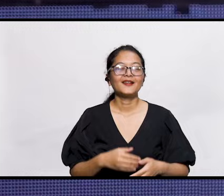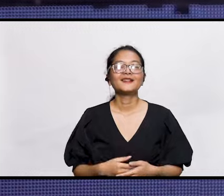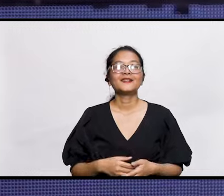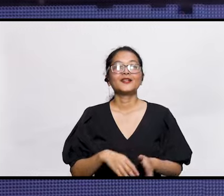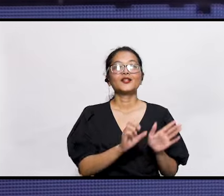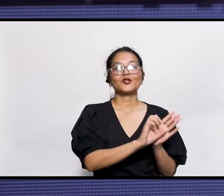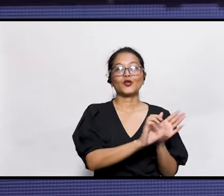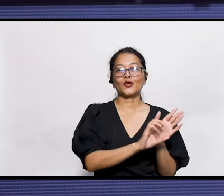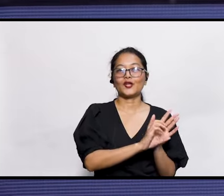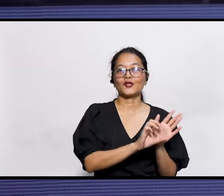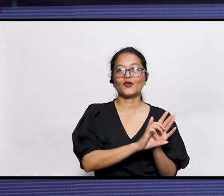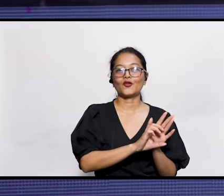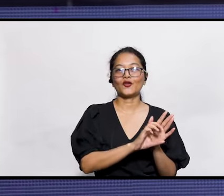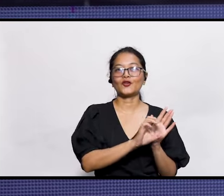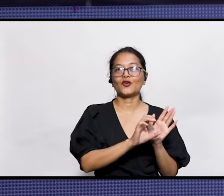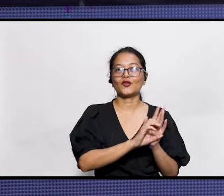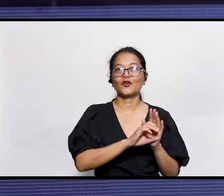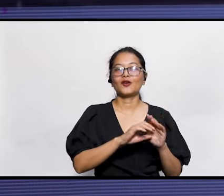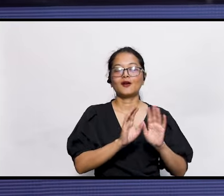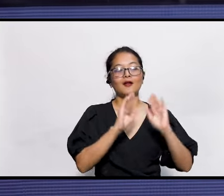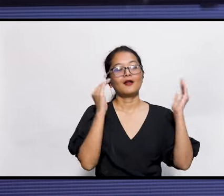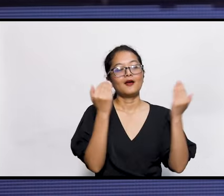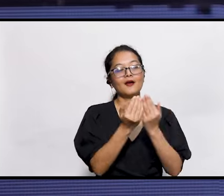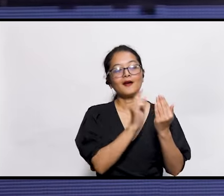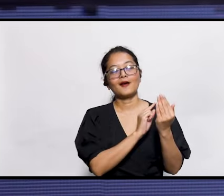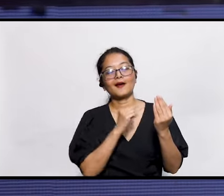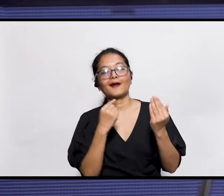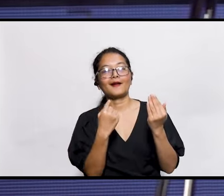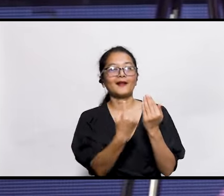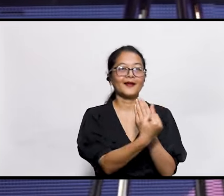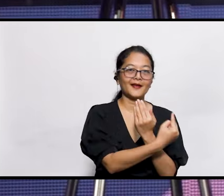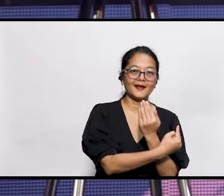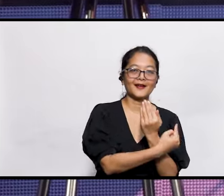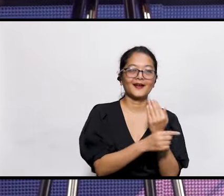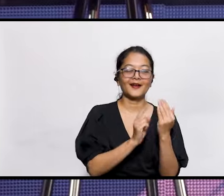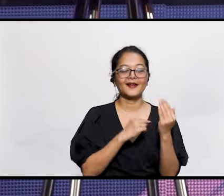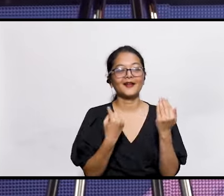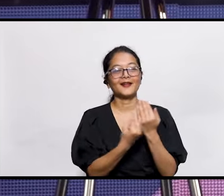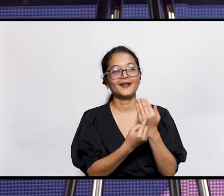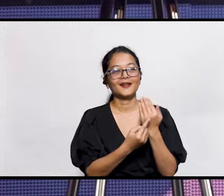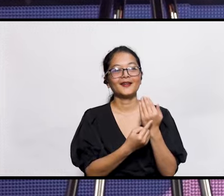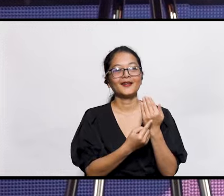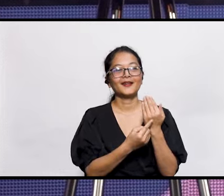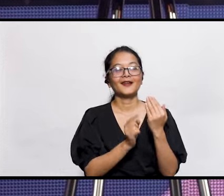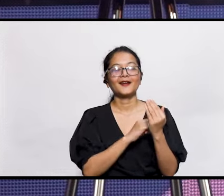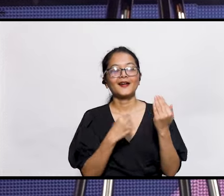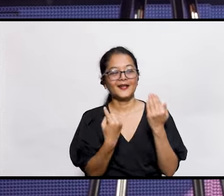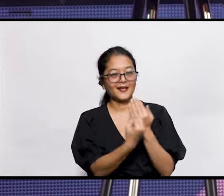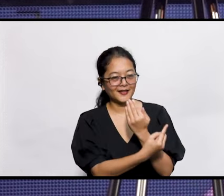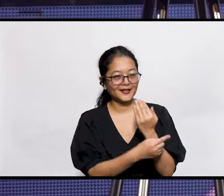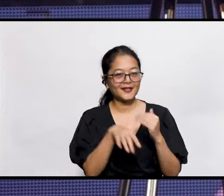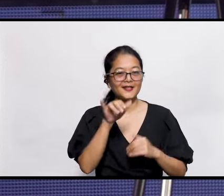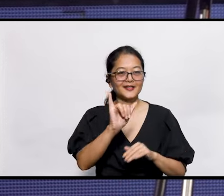jerichonya kelilingnya sehari satu ya gampanglah sehari satu dan itu Eh ada lagu sekolah minggu apa sih saya tiba-tiba ingat itu